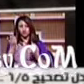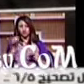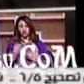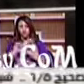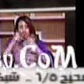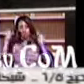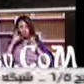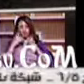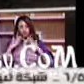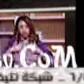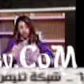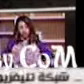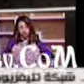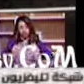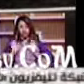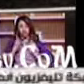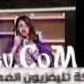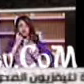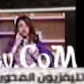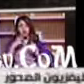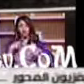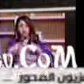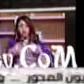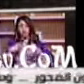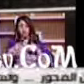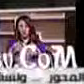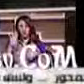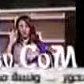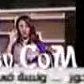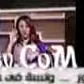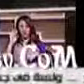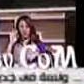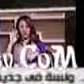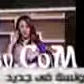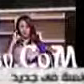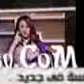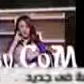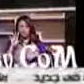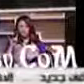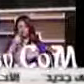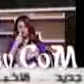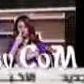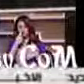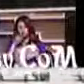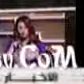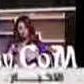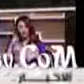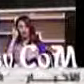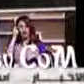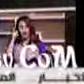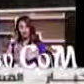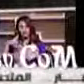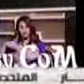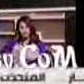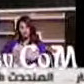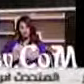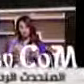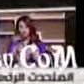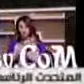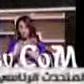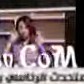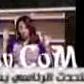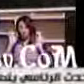الليع المفتشين مفرقعات استعانه بالكلاب البوليسيه بالخياله تعزيز الاجراءات مش بس داخل